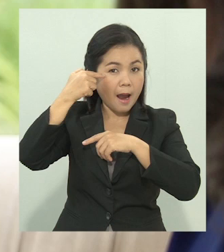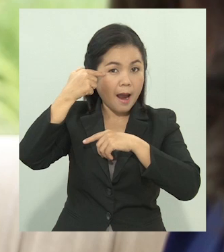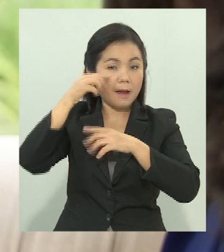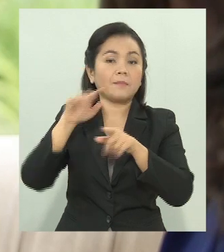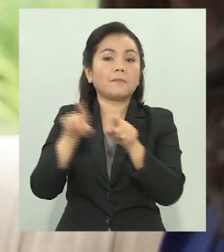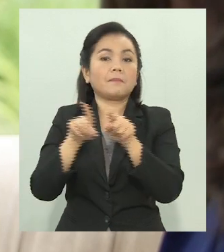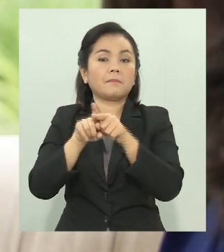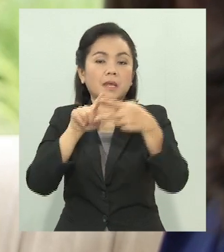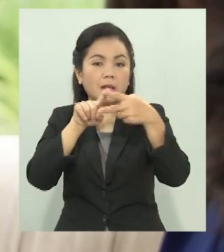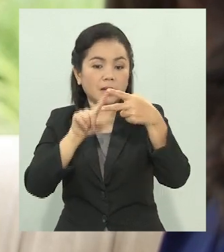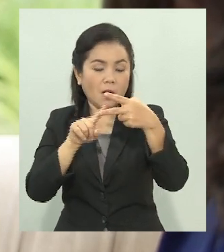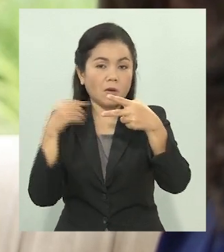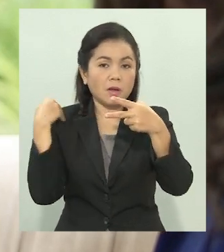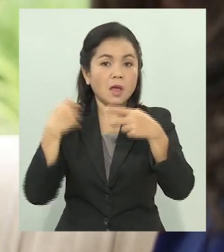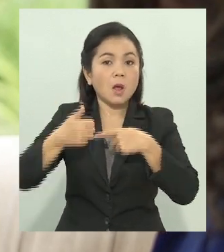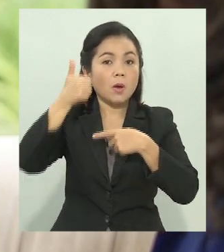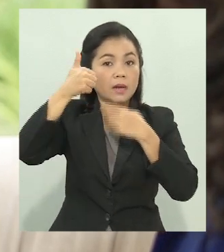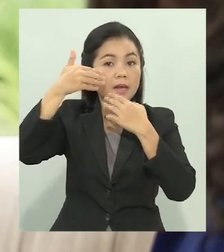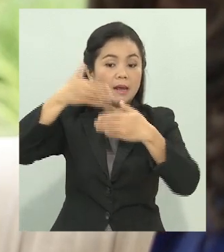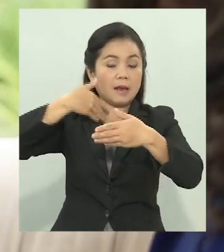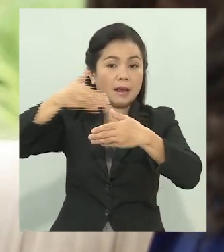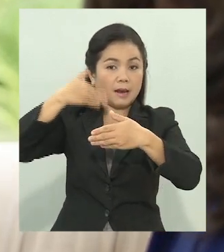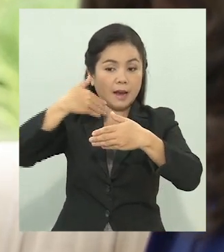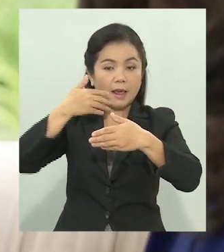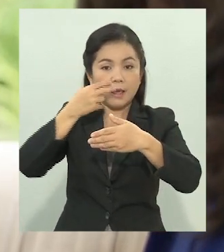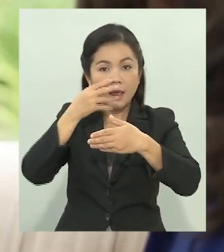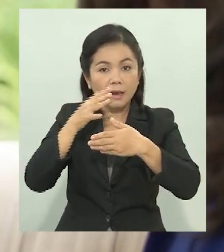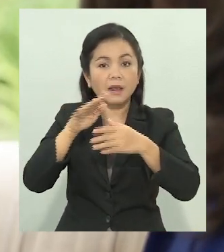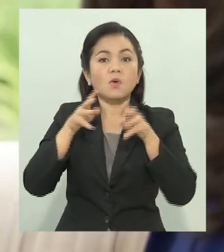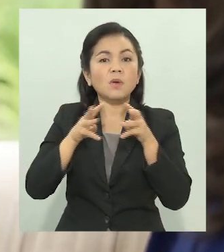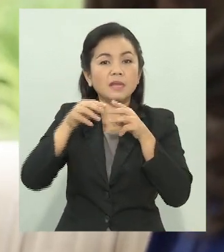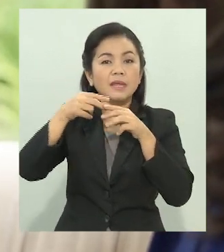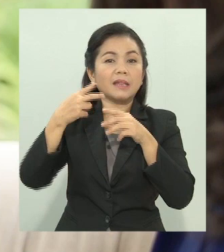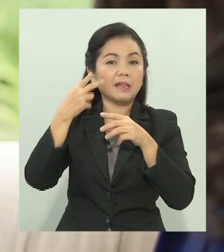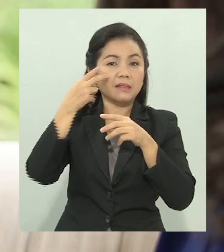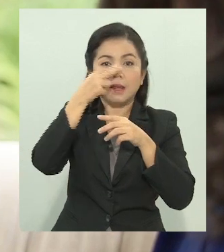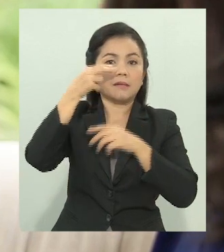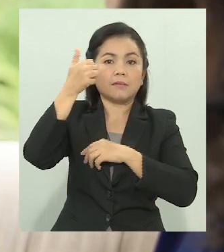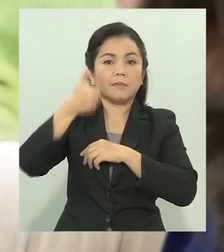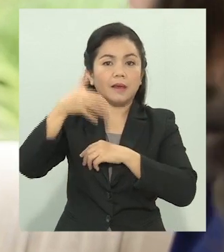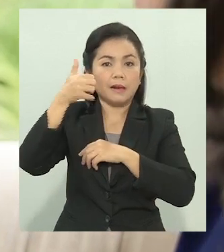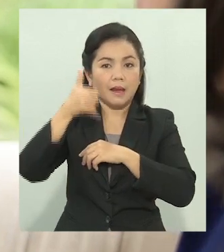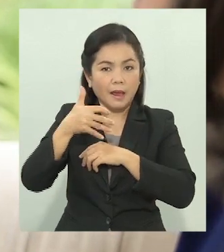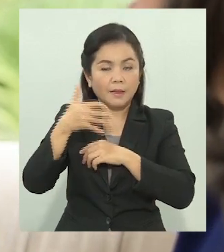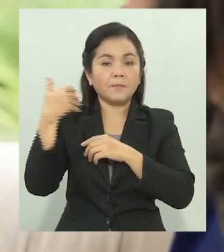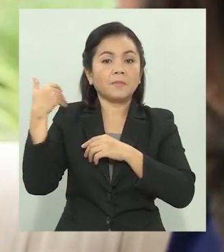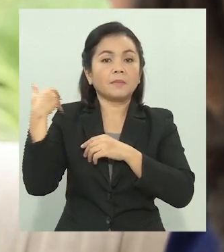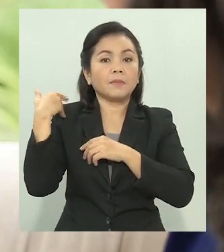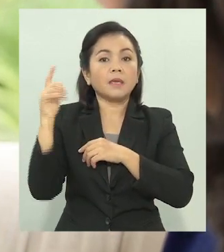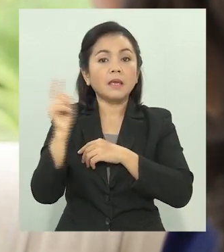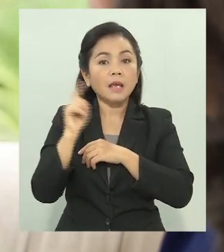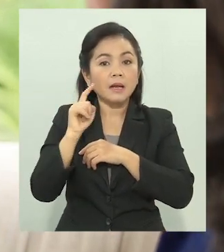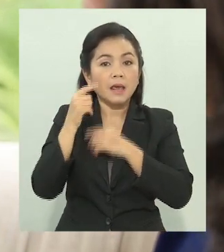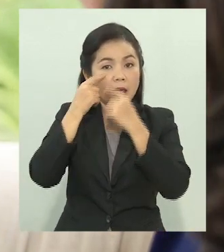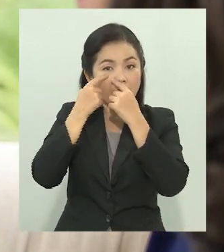อกนะครับแต่ข้อเสียก็คือว่าเราจะไม่สามารถตัดผิวหนังส่วนเกินออกได้ในบางรายที่หนังข้างน